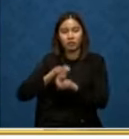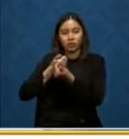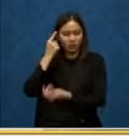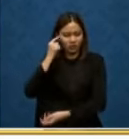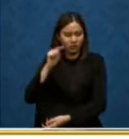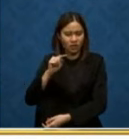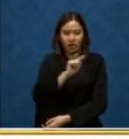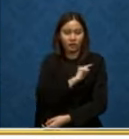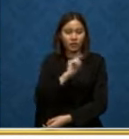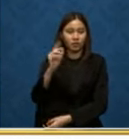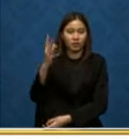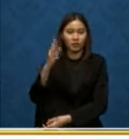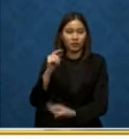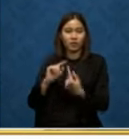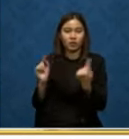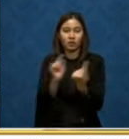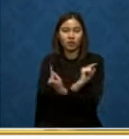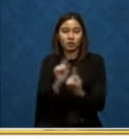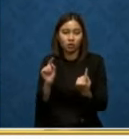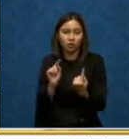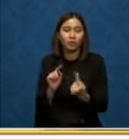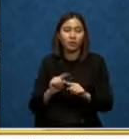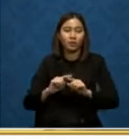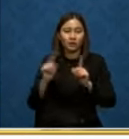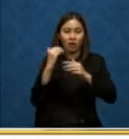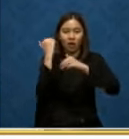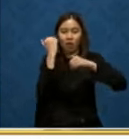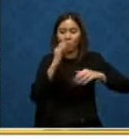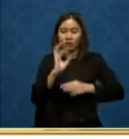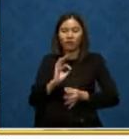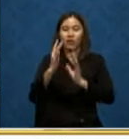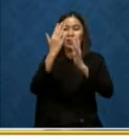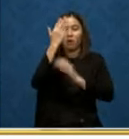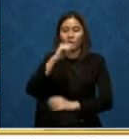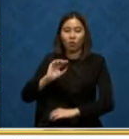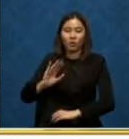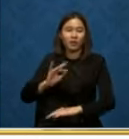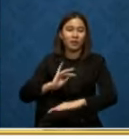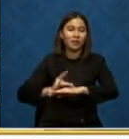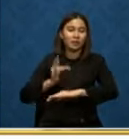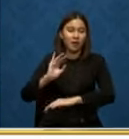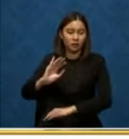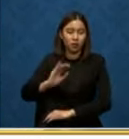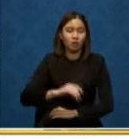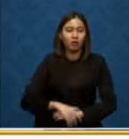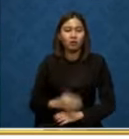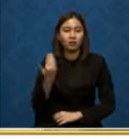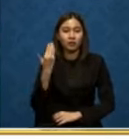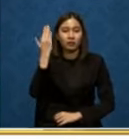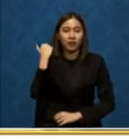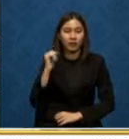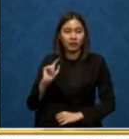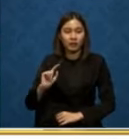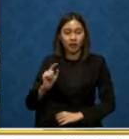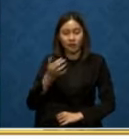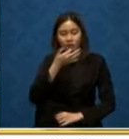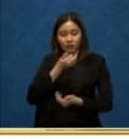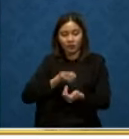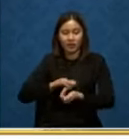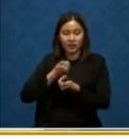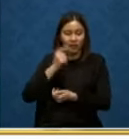ไม่รับผิดชอบต่อสังคมทั้งที่อ้อยไฟไหม้นั้นเกิดขึ้นเองตามธรรมชาติครับที่ผ่านมาเกษตรกรพยายาม